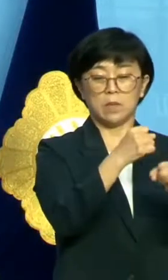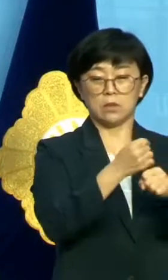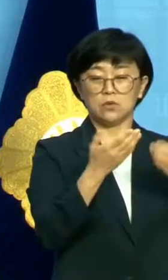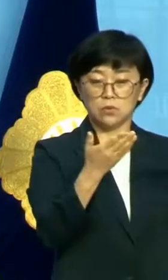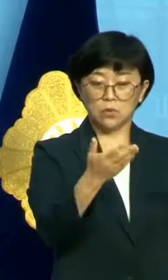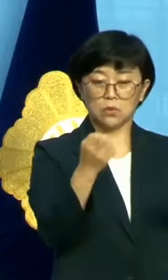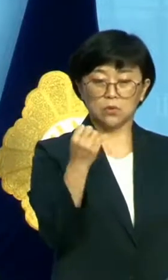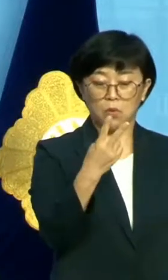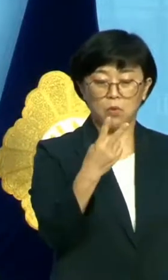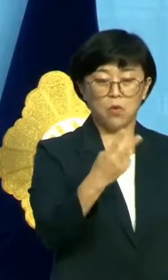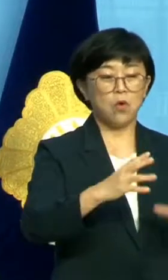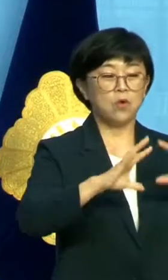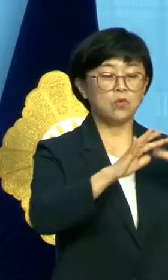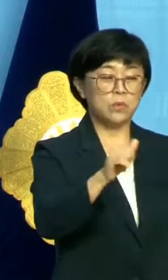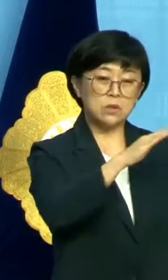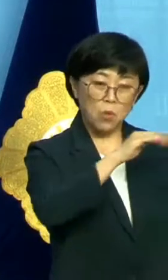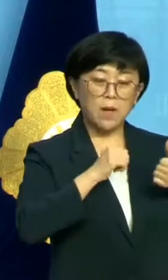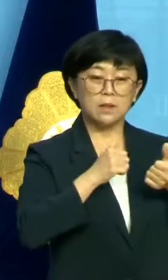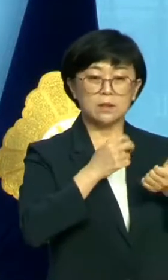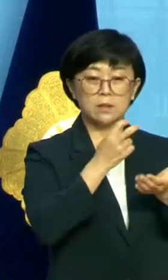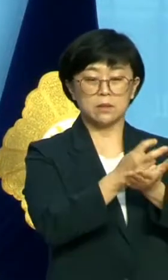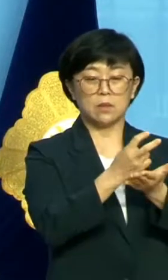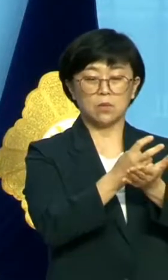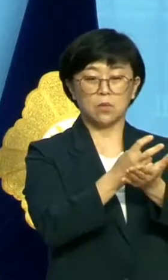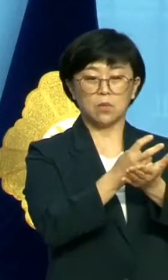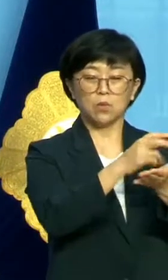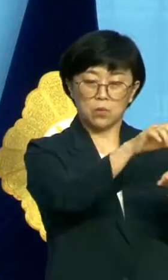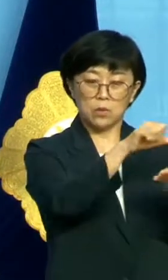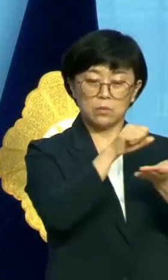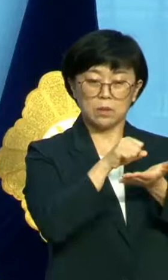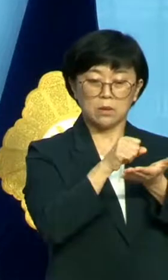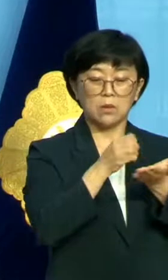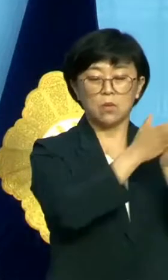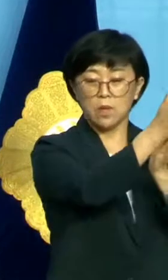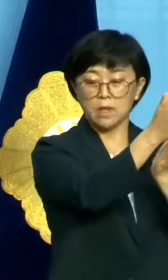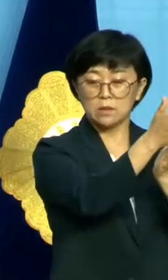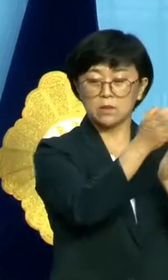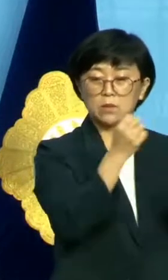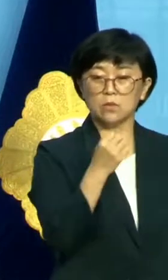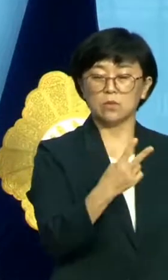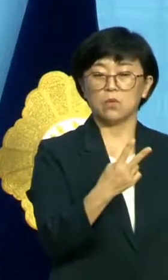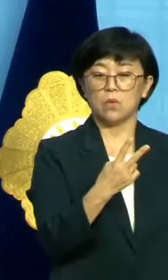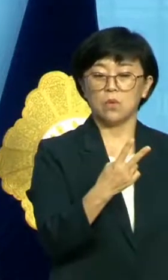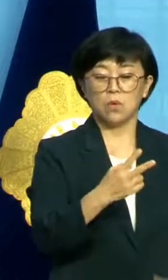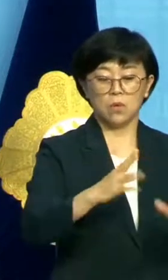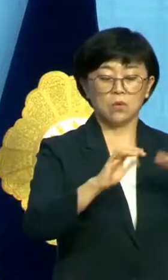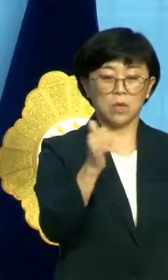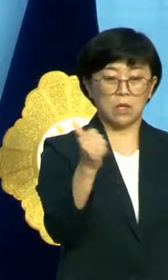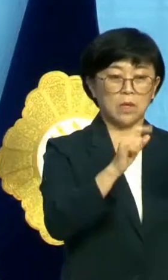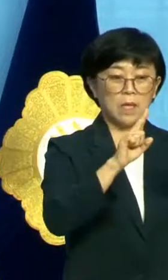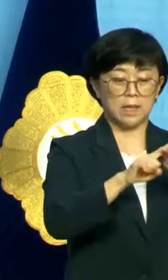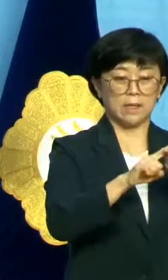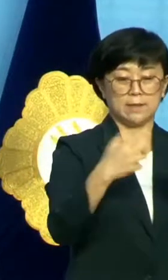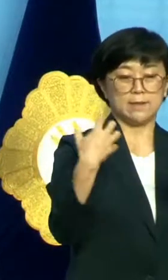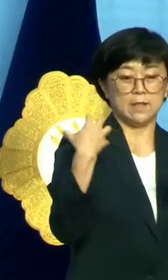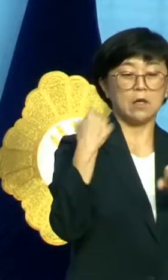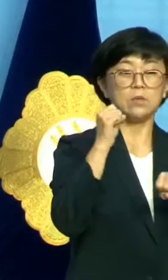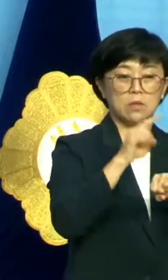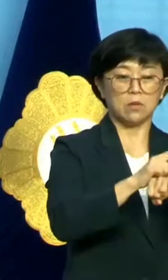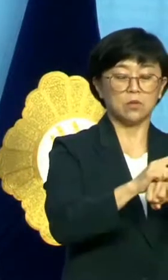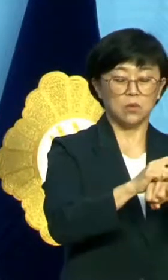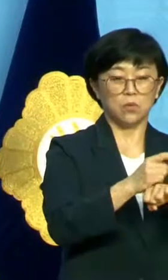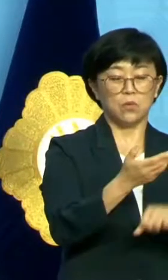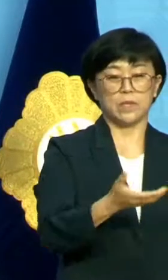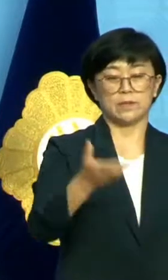덧붙여 국민소환제를 도입하는 내용 등을 통과시켜서 국회의원에 대한 책임성을 높이도록